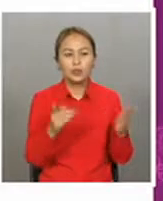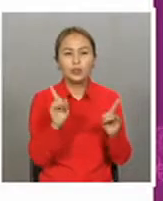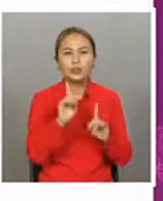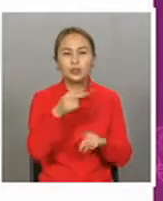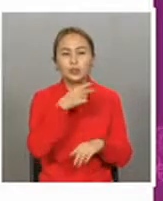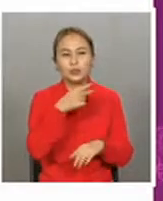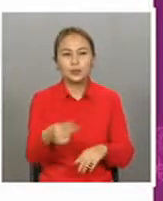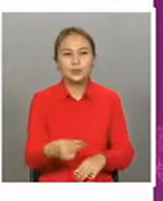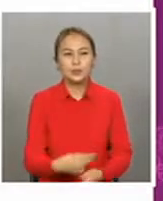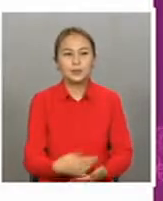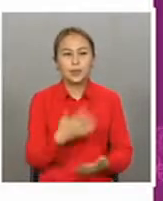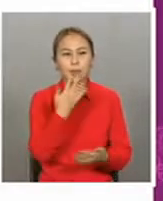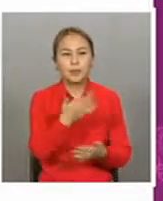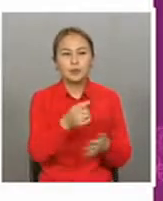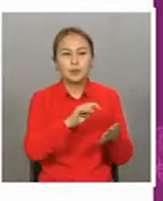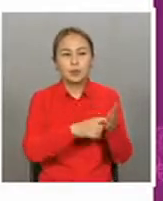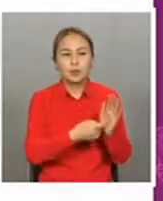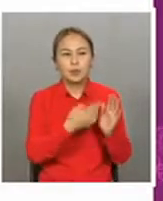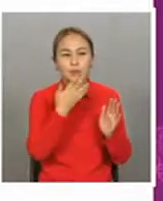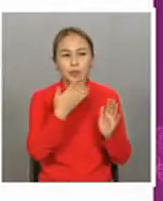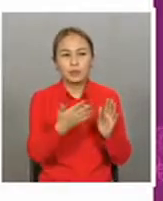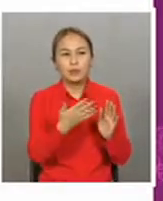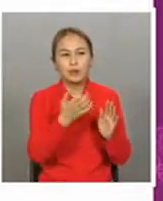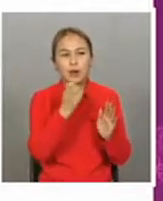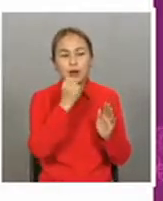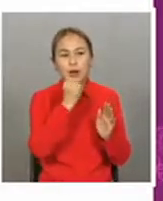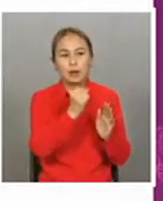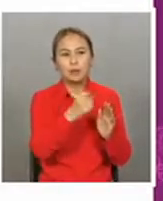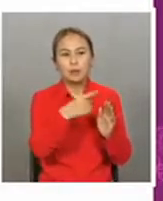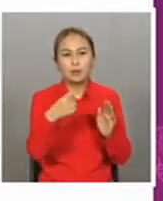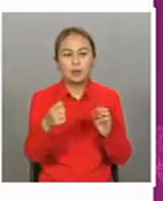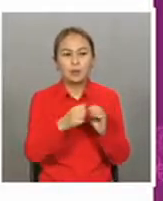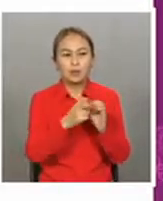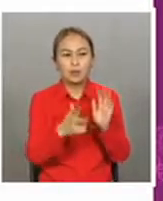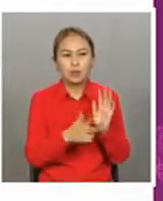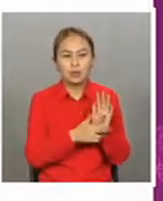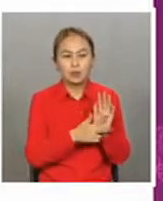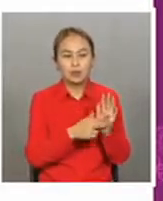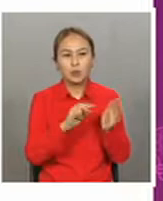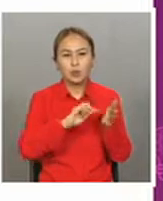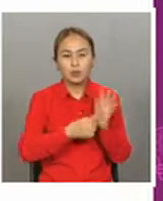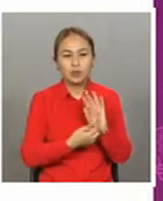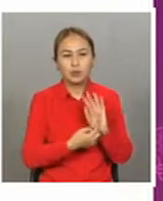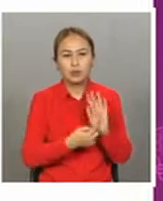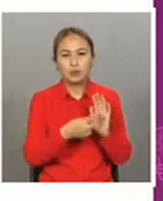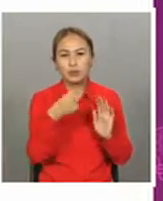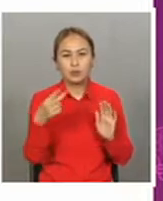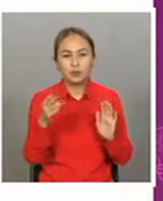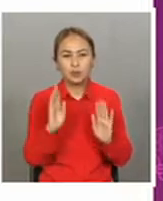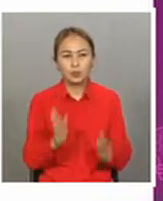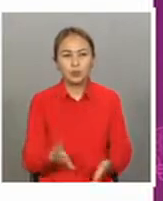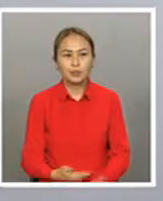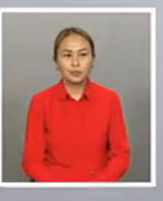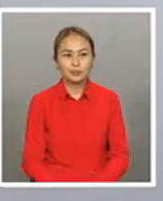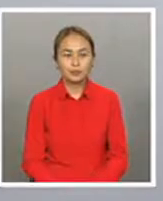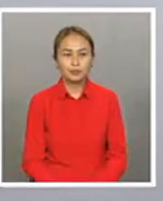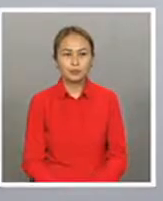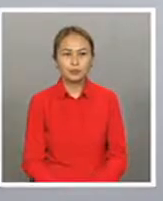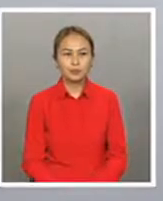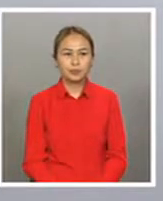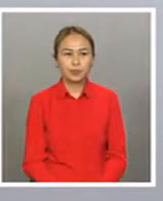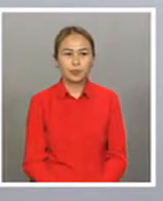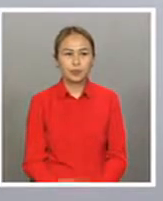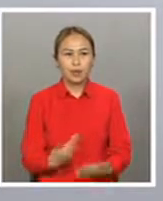болады? 5 пен А мен 18-дің айырмасының көбейтінісіне тең болып тұр. Жақсы.